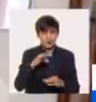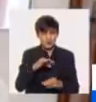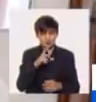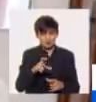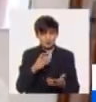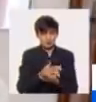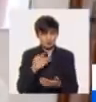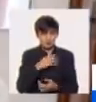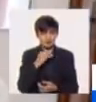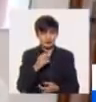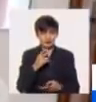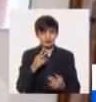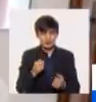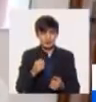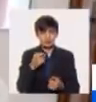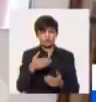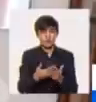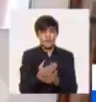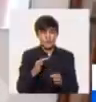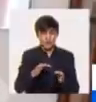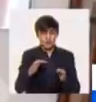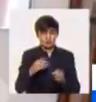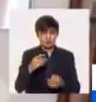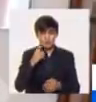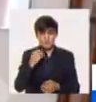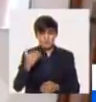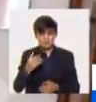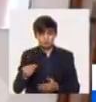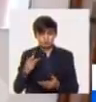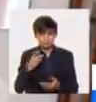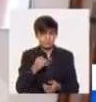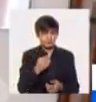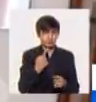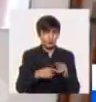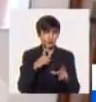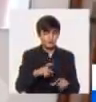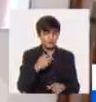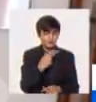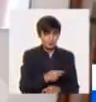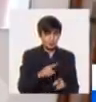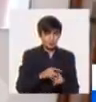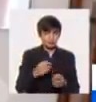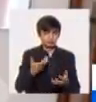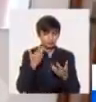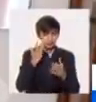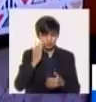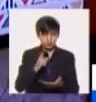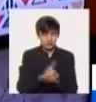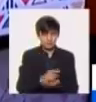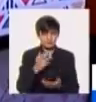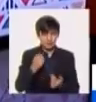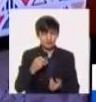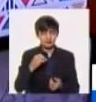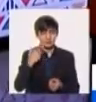пациентов. Поэтому, конечно, это новое внедрение. Будет проводиться именно исследования, направленные на